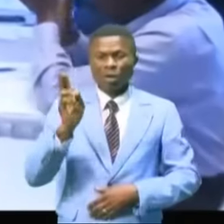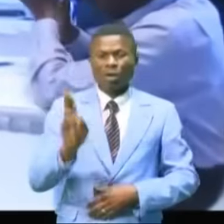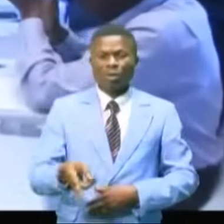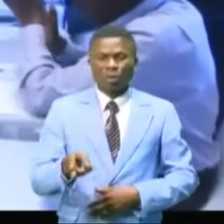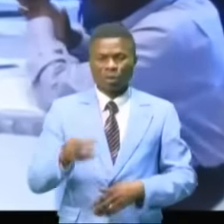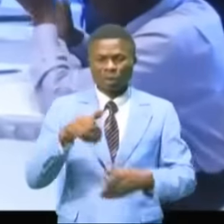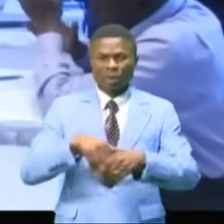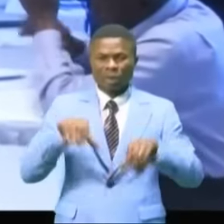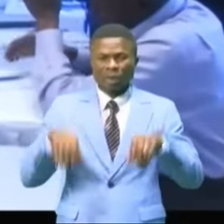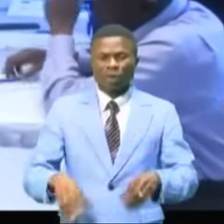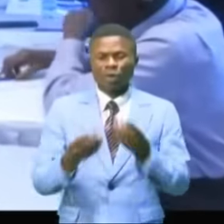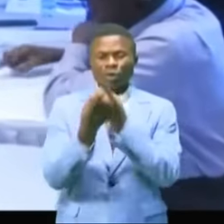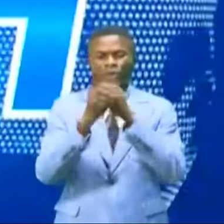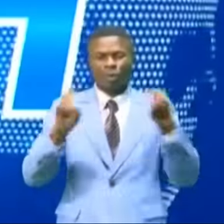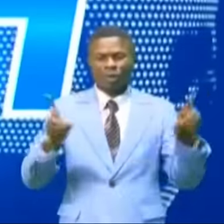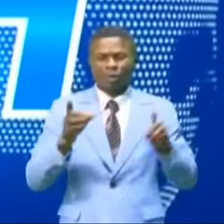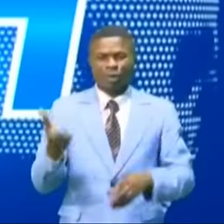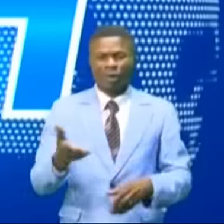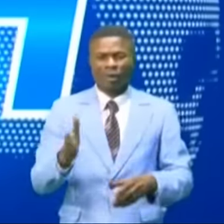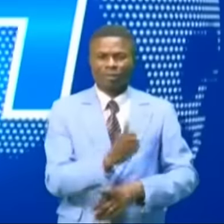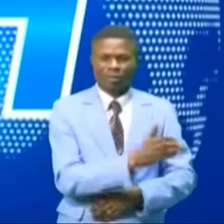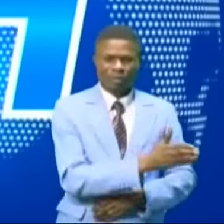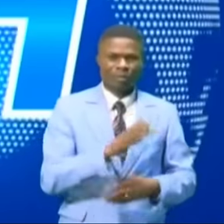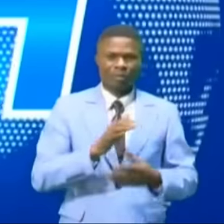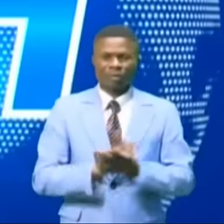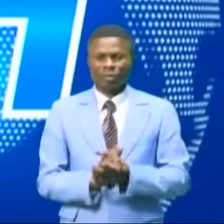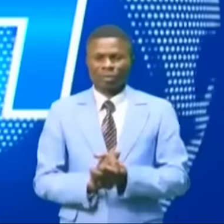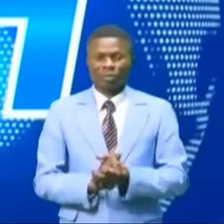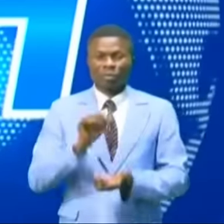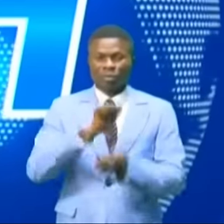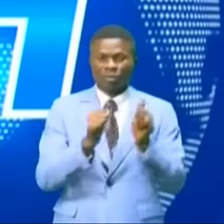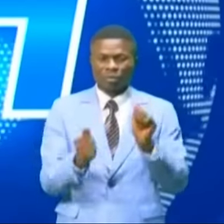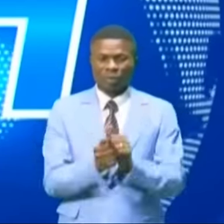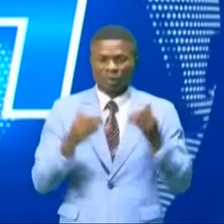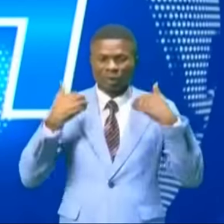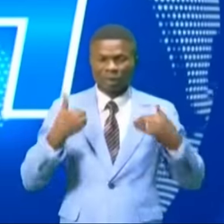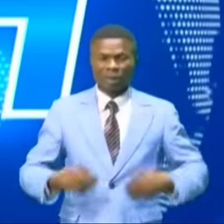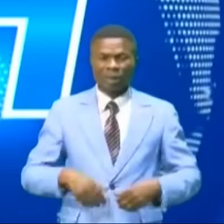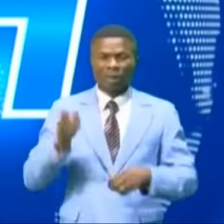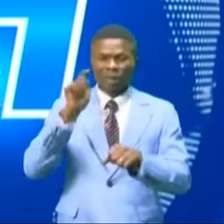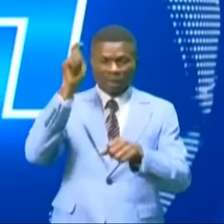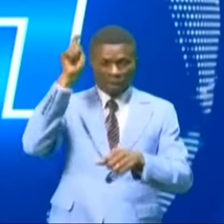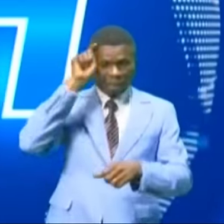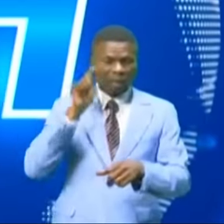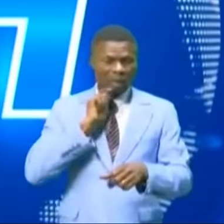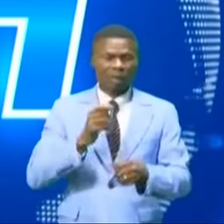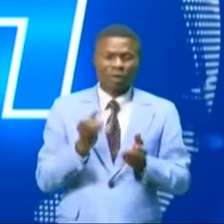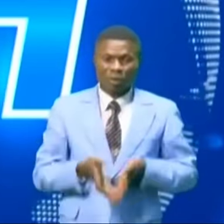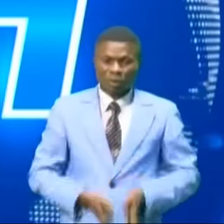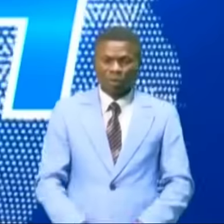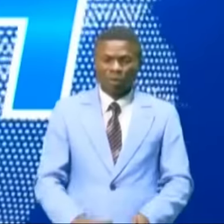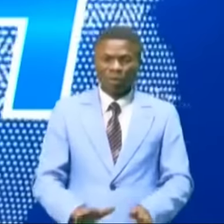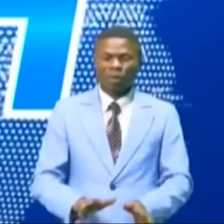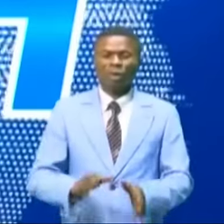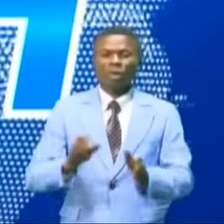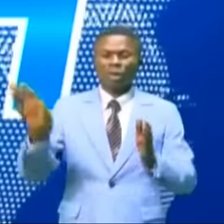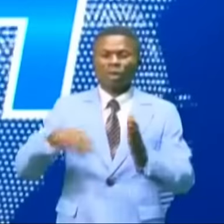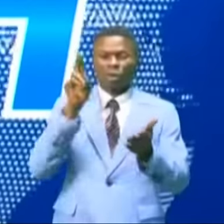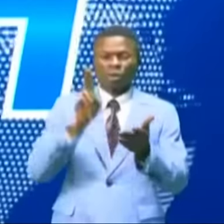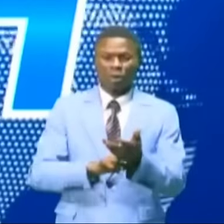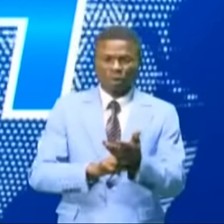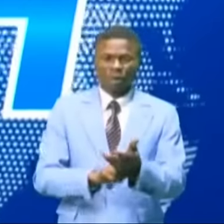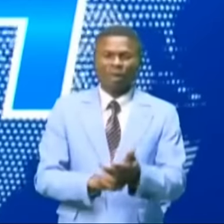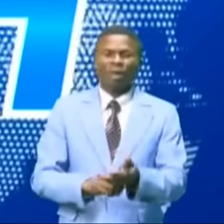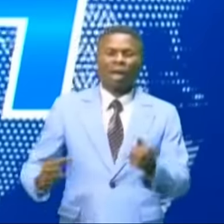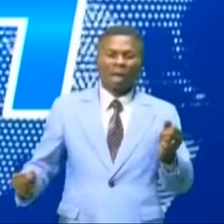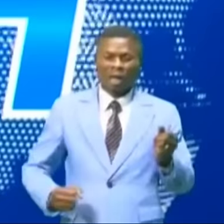au Congo démocratique. Les questions de la santé sexuelle reproductive et les protocoles des Maputo